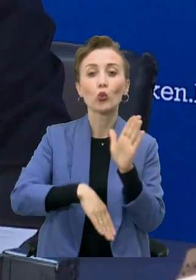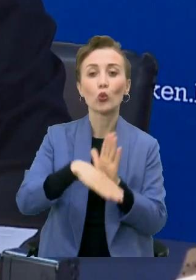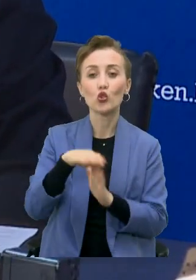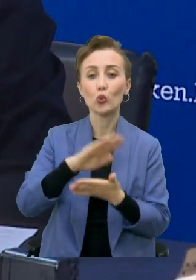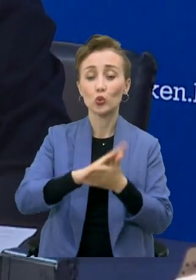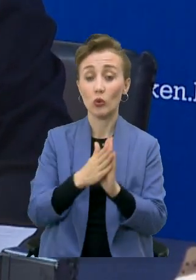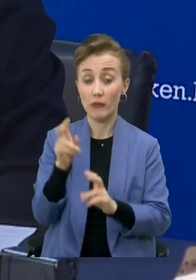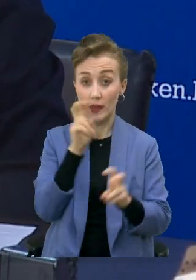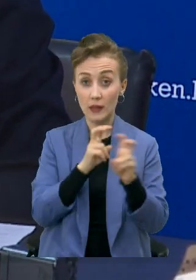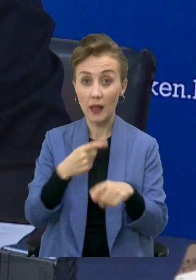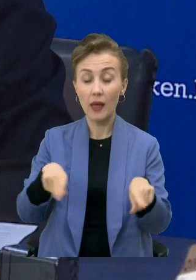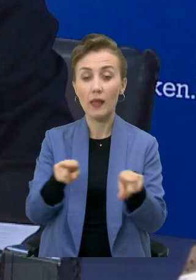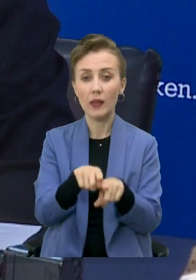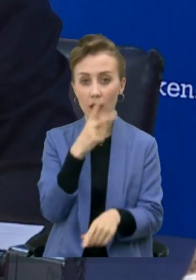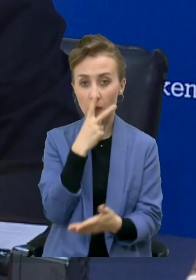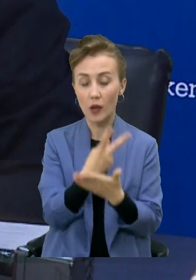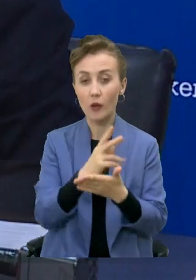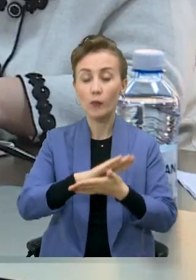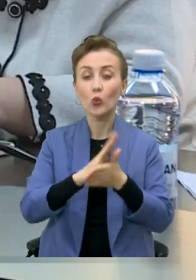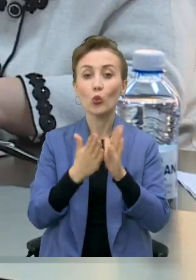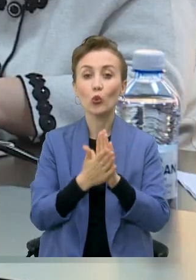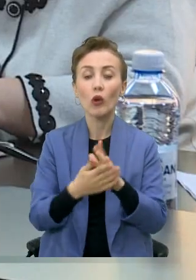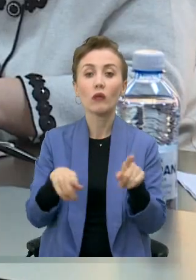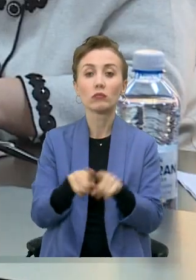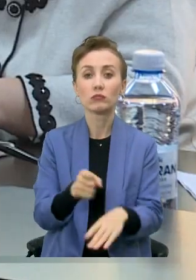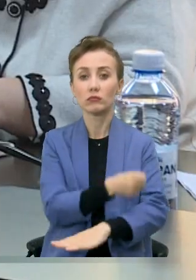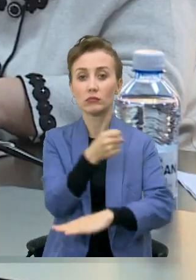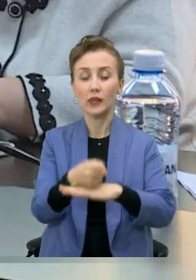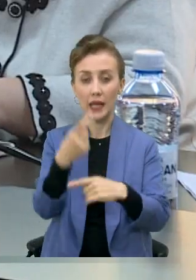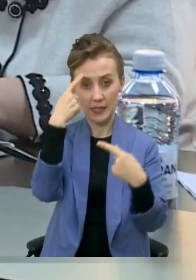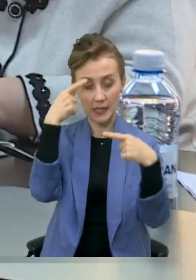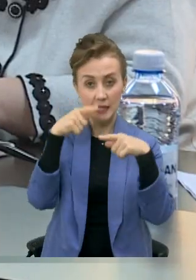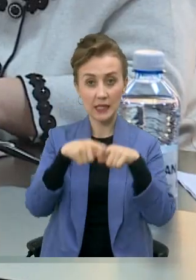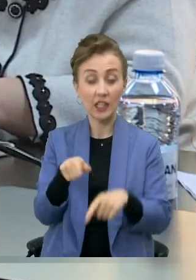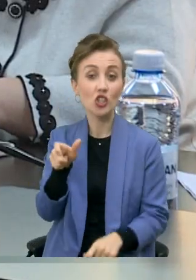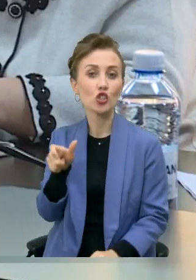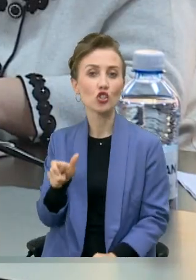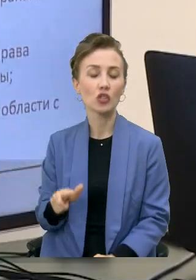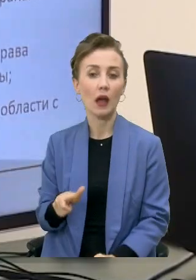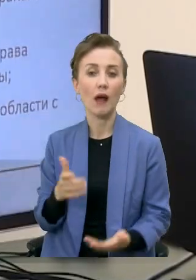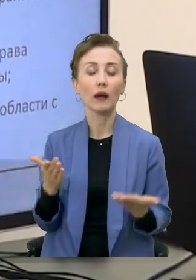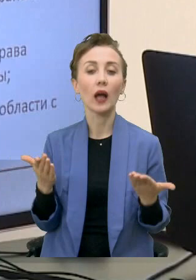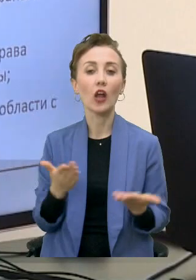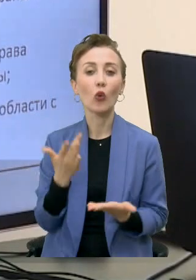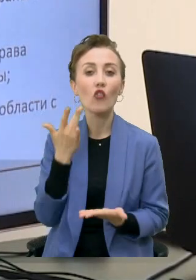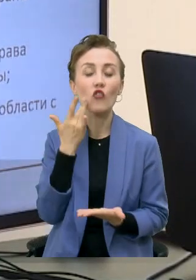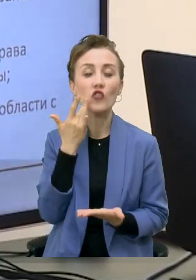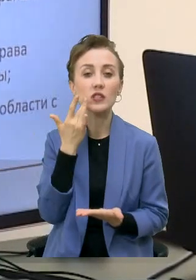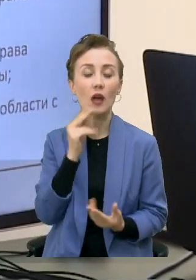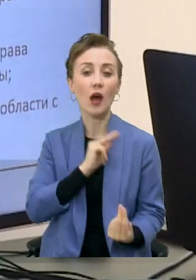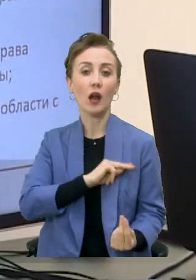Также рассмотрели возможность введения в производстве такой единицы, как технический инспектор, для непосредственного функционирования между